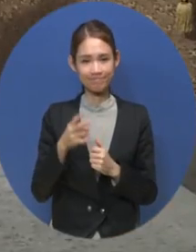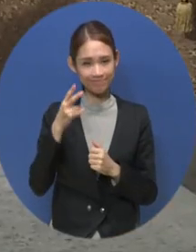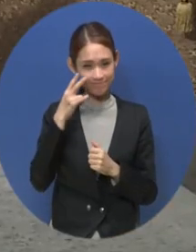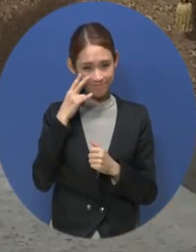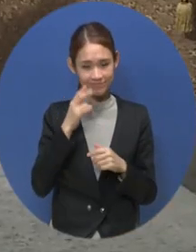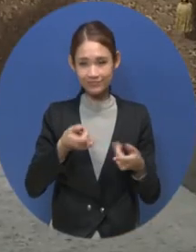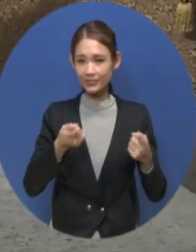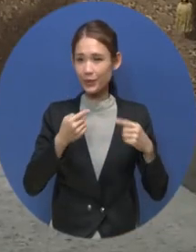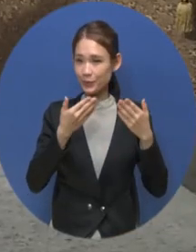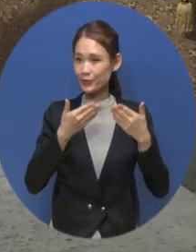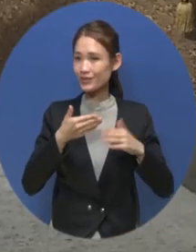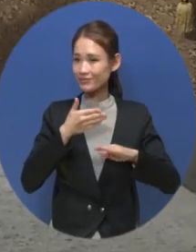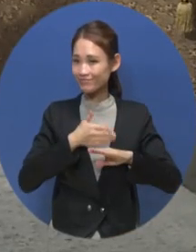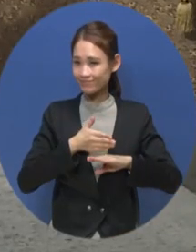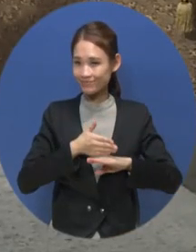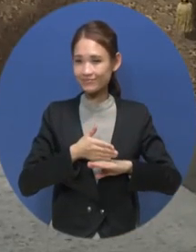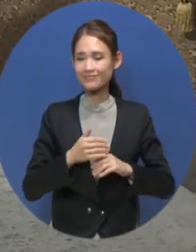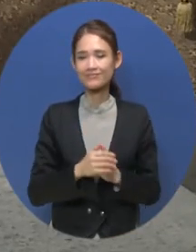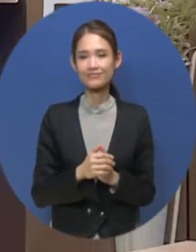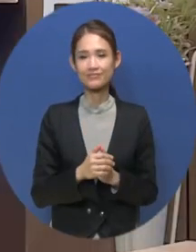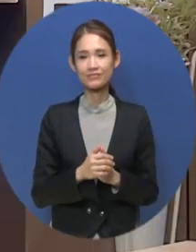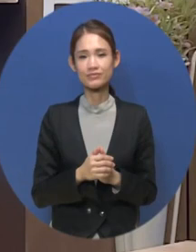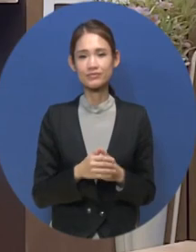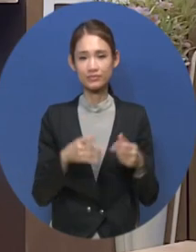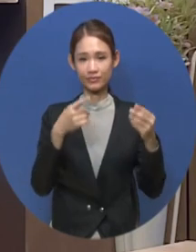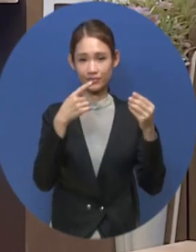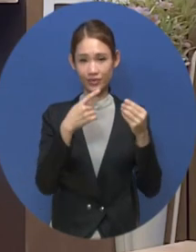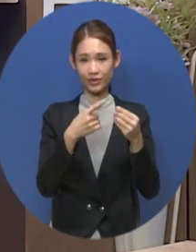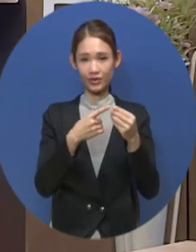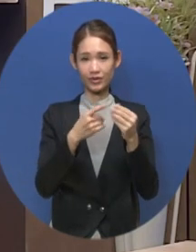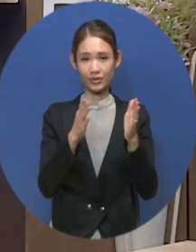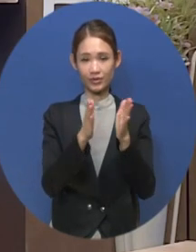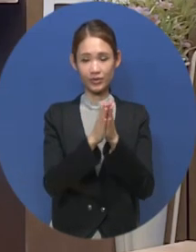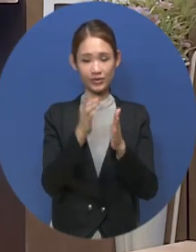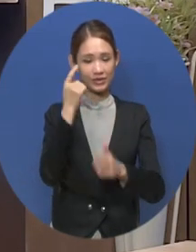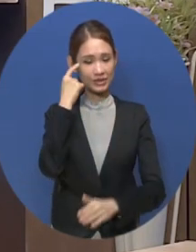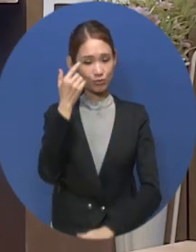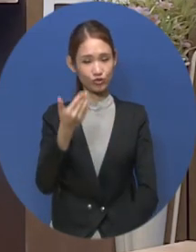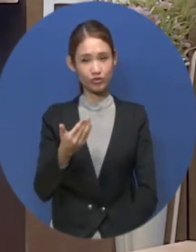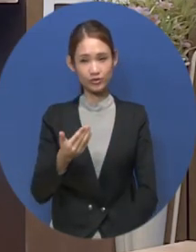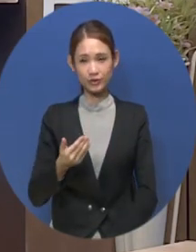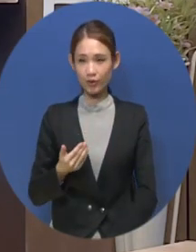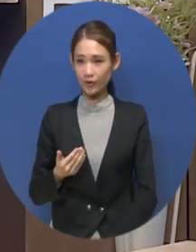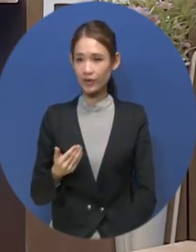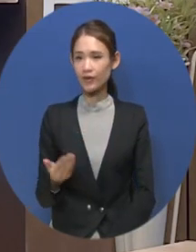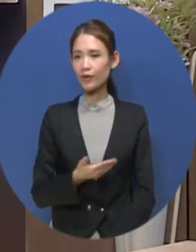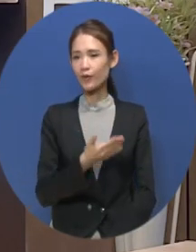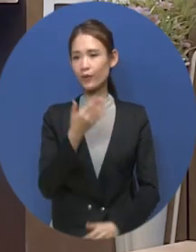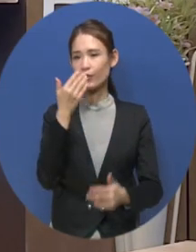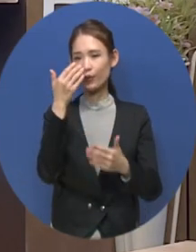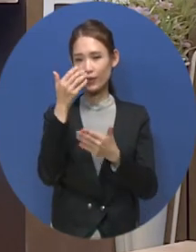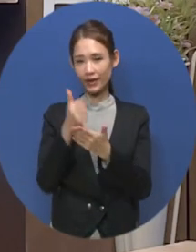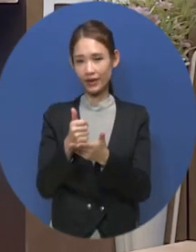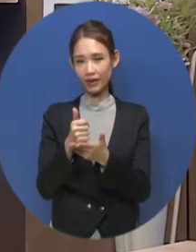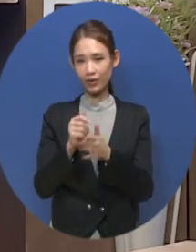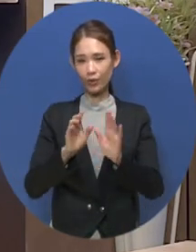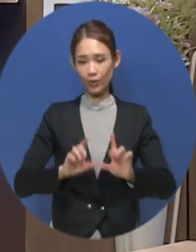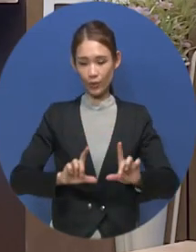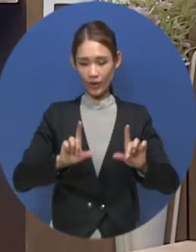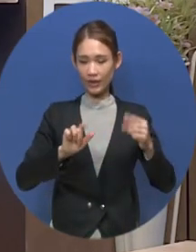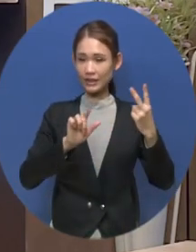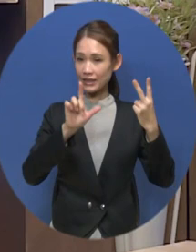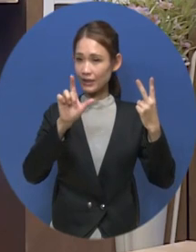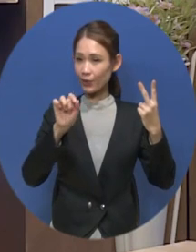또 자리해 주셔서 대단히 감사합니다. 예. 그럼 먼저 이제 본격적인 질문에 앞서서요. 예. 회장님께서는 이제 올해